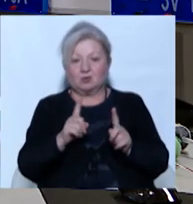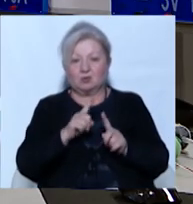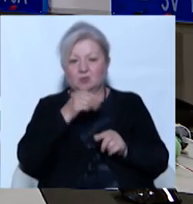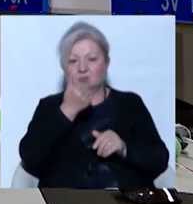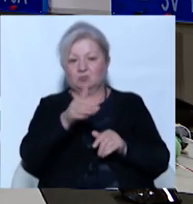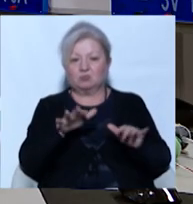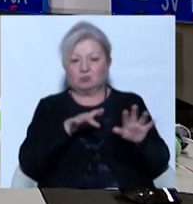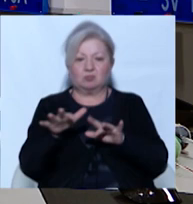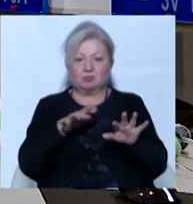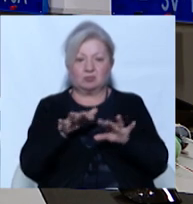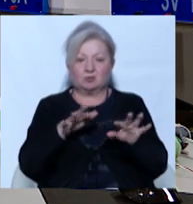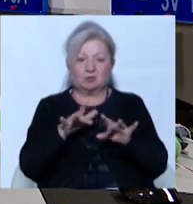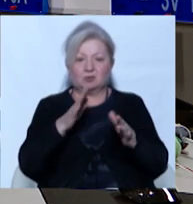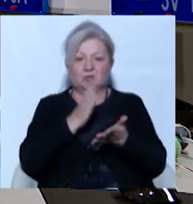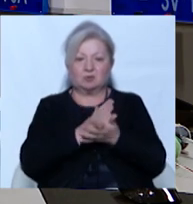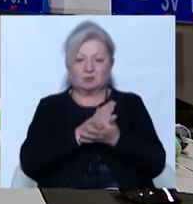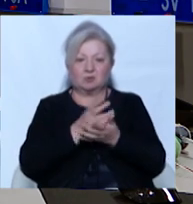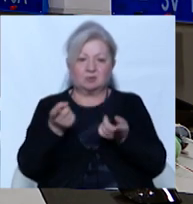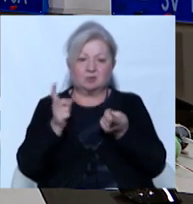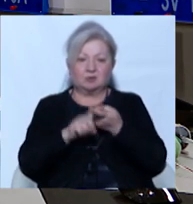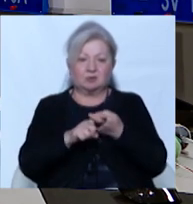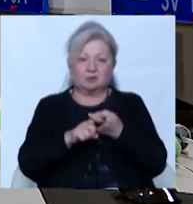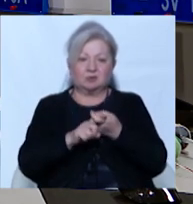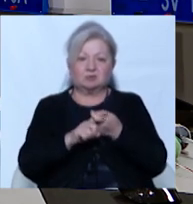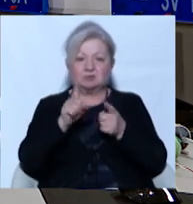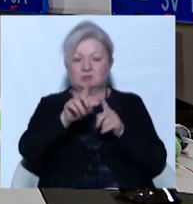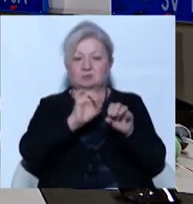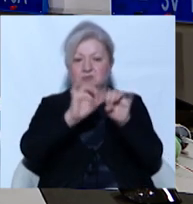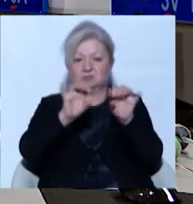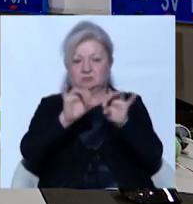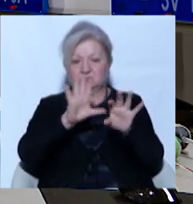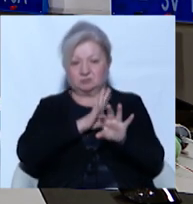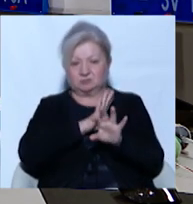ახლა შემოგთავაზებთ ძალიან საინტერესო რობოტებს,